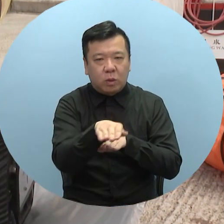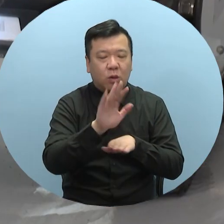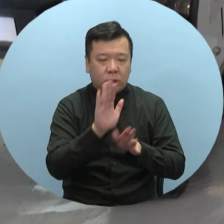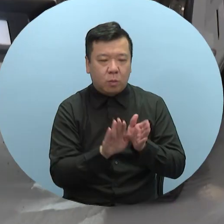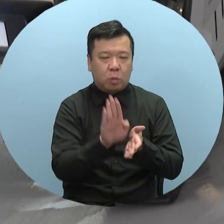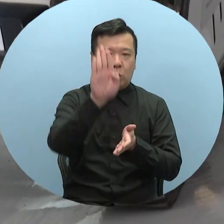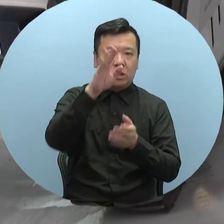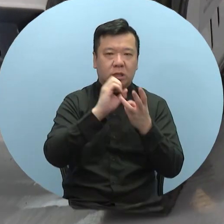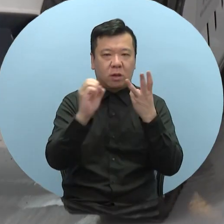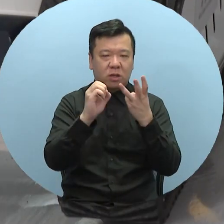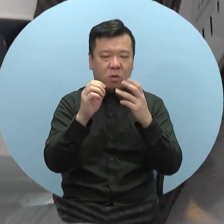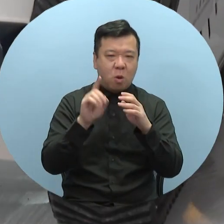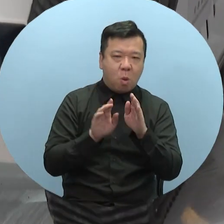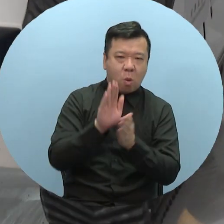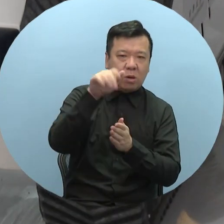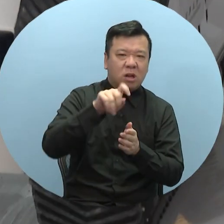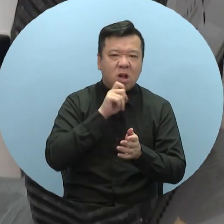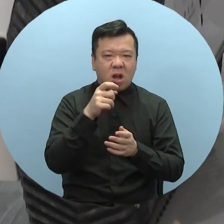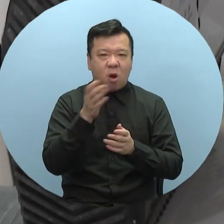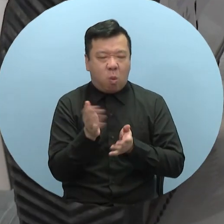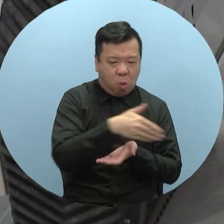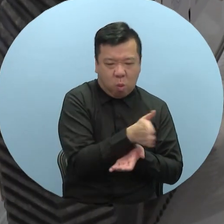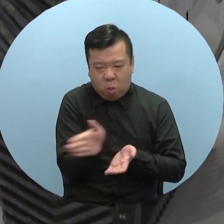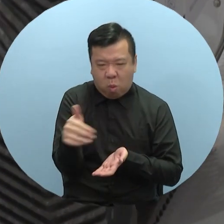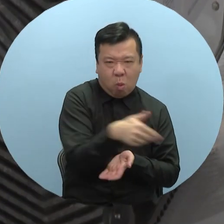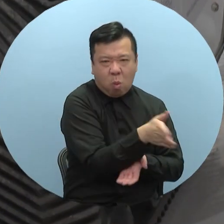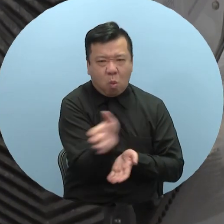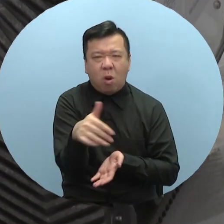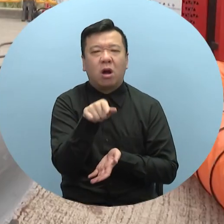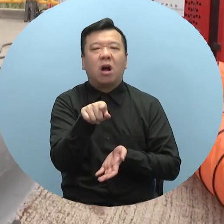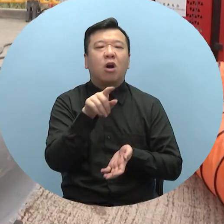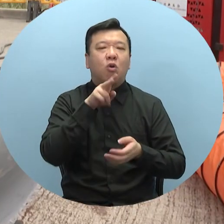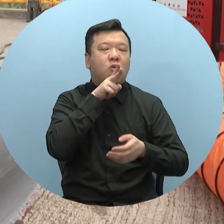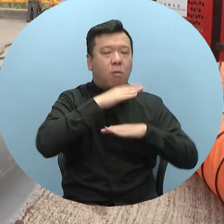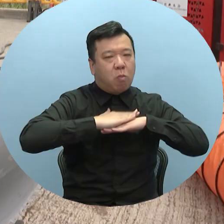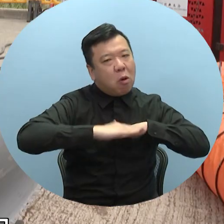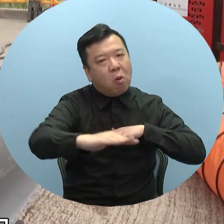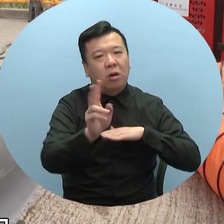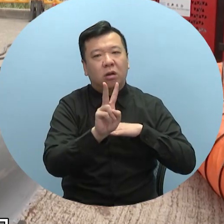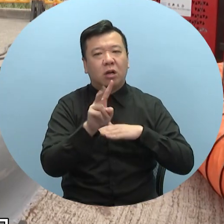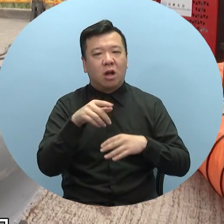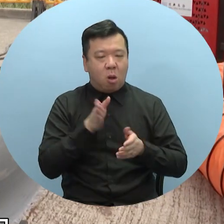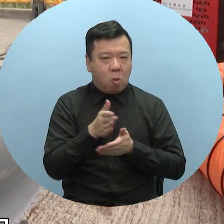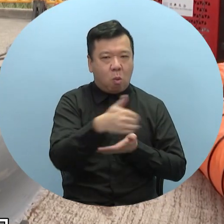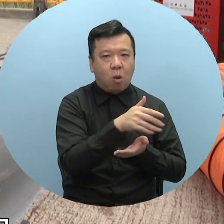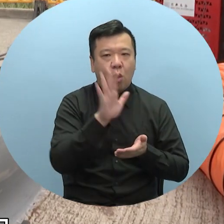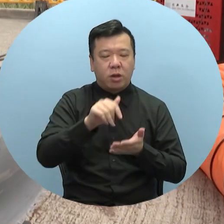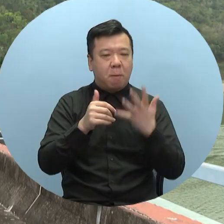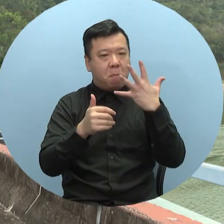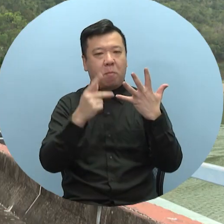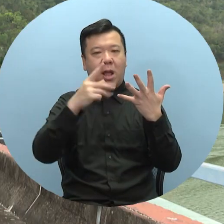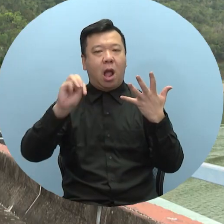度，而且面對住9曲13彎嘅水管呢，都好似如履平地咁樣，續焊能力超過5公